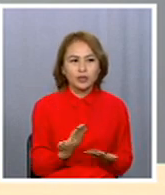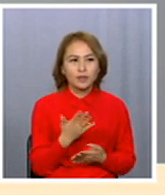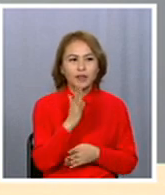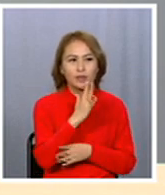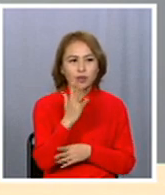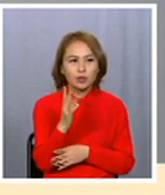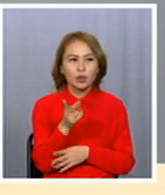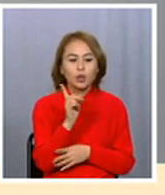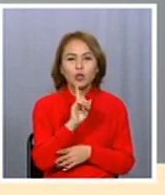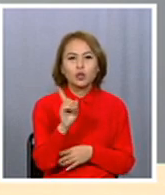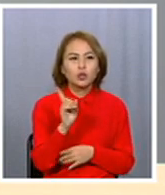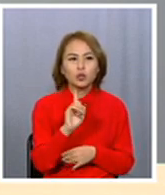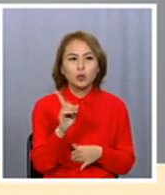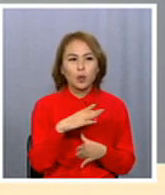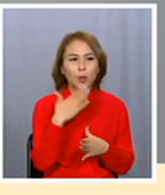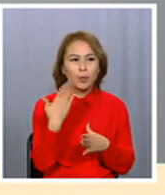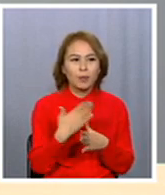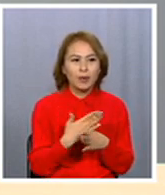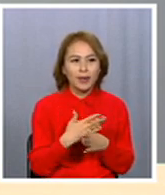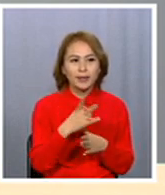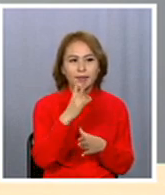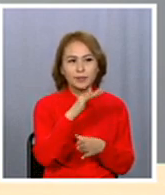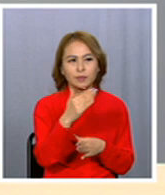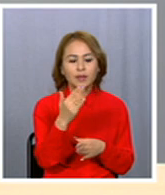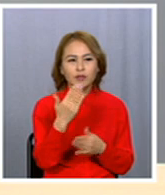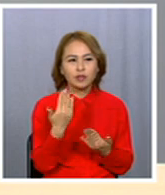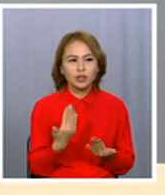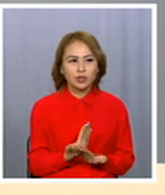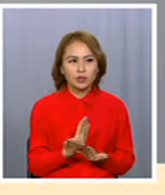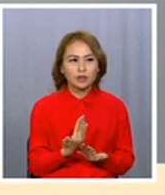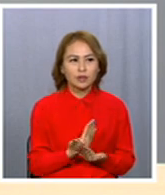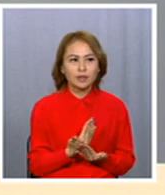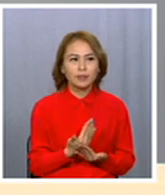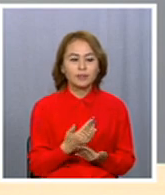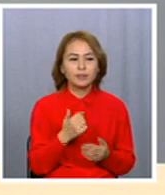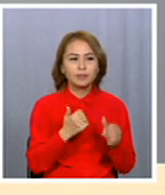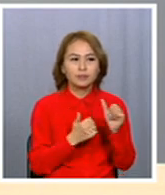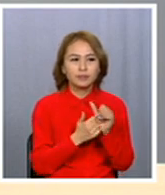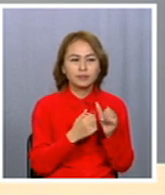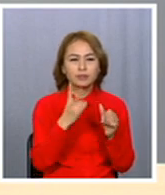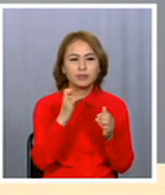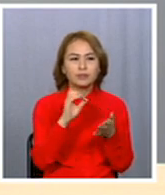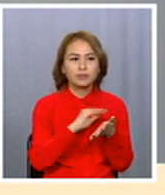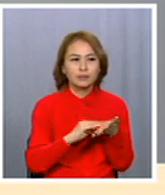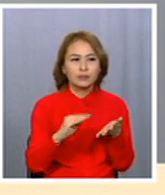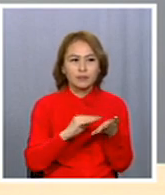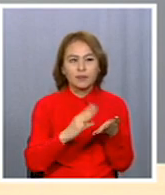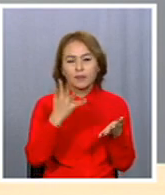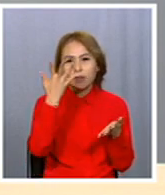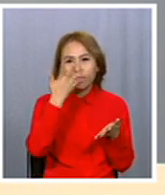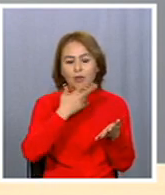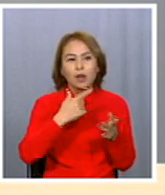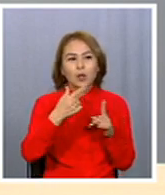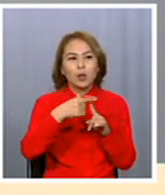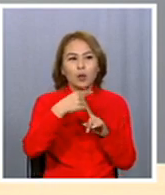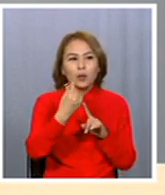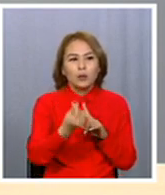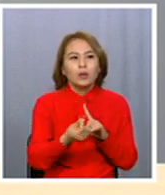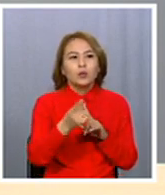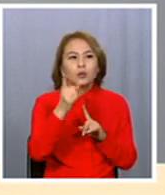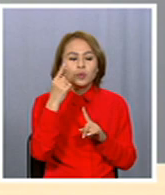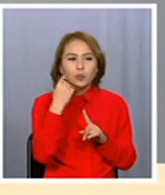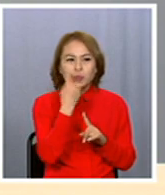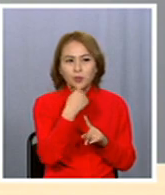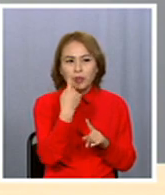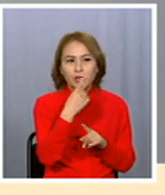в лесу? Что помогает им там выжить? Опирайтесь на схему. Цвет, когти,